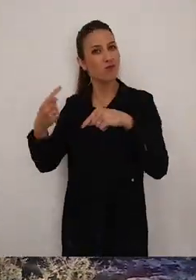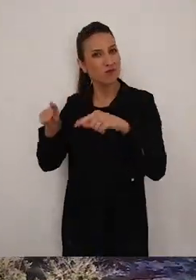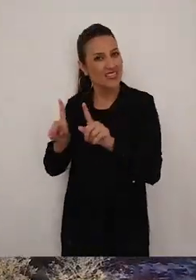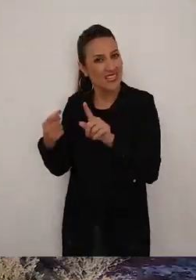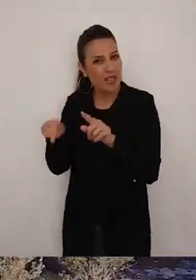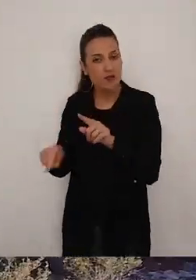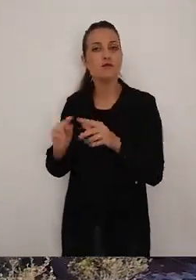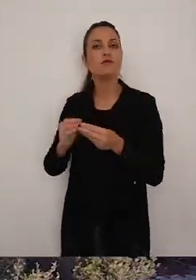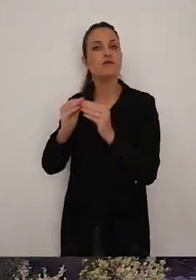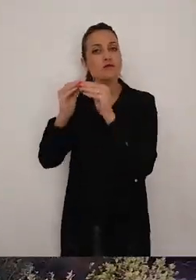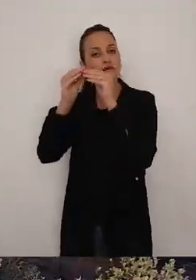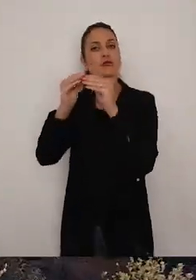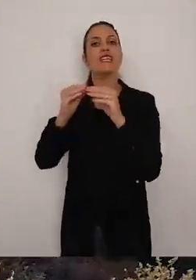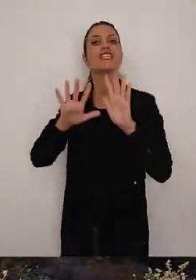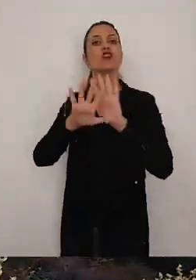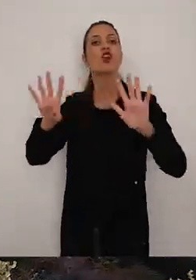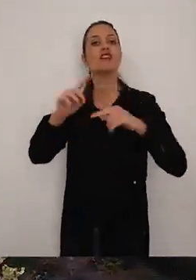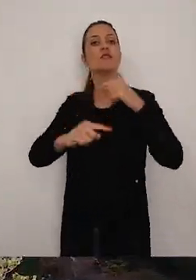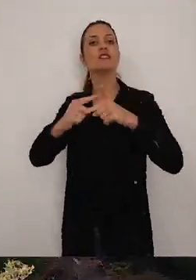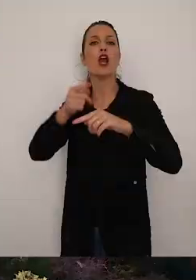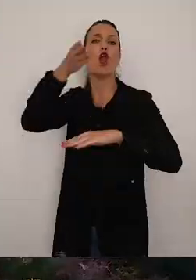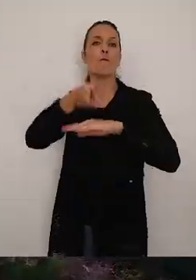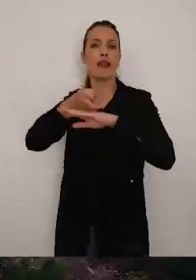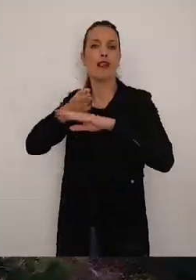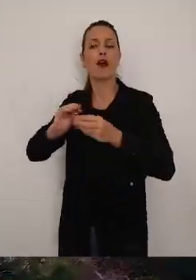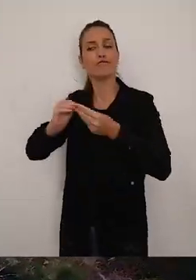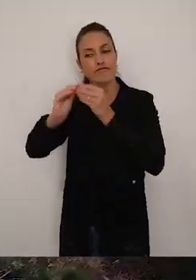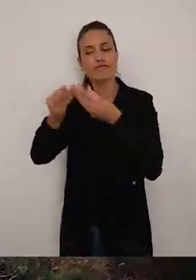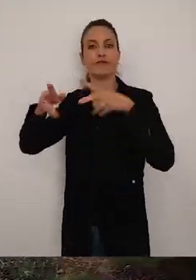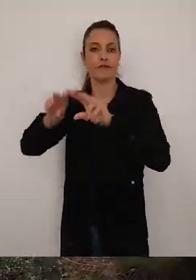attuale venne ricostruita a metà del XIX secolo.